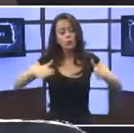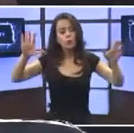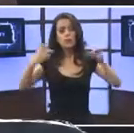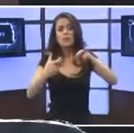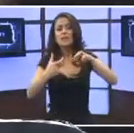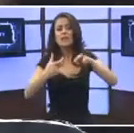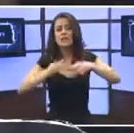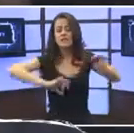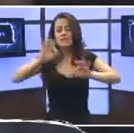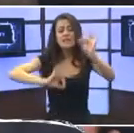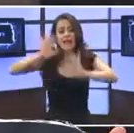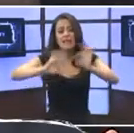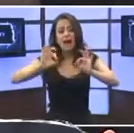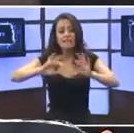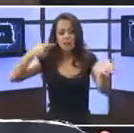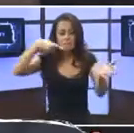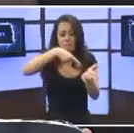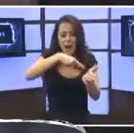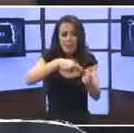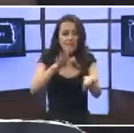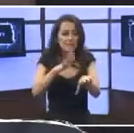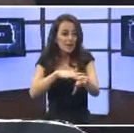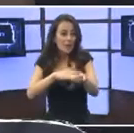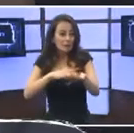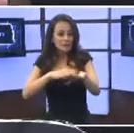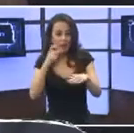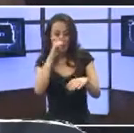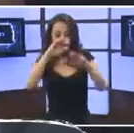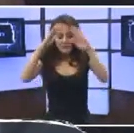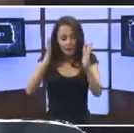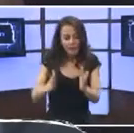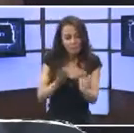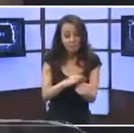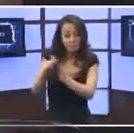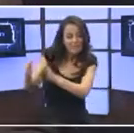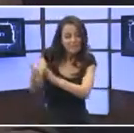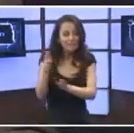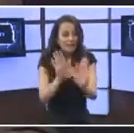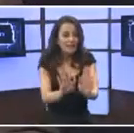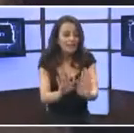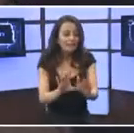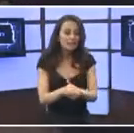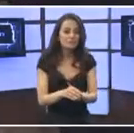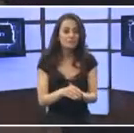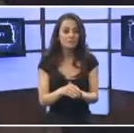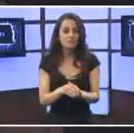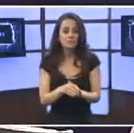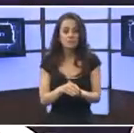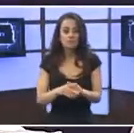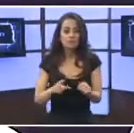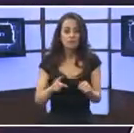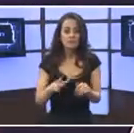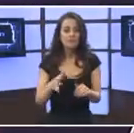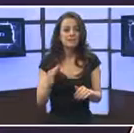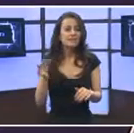5 katlı. Şimdi sarayın da gölgesinde kaldı aslında. O da bir farklı bir hizmet evet. Türkiye için. Rehabilitasyon öncelikle ben